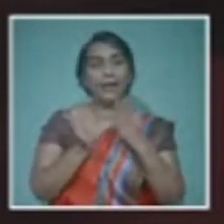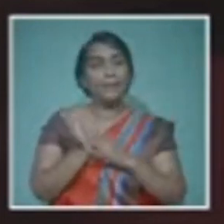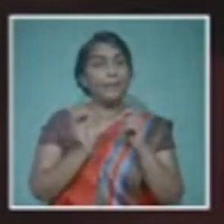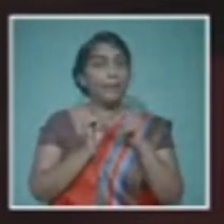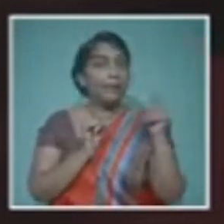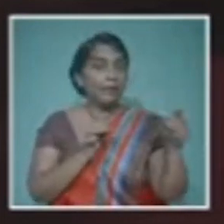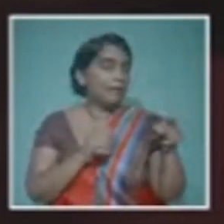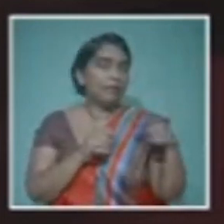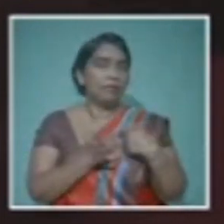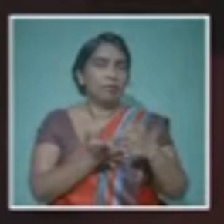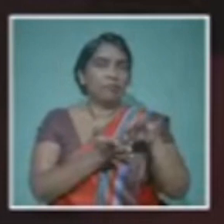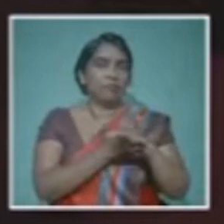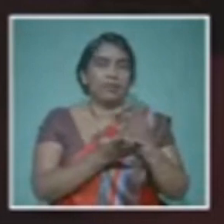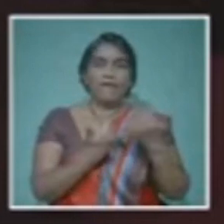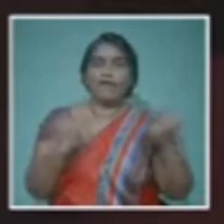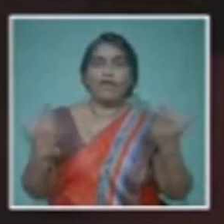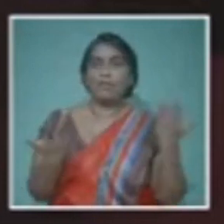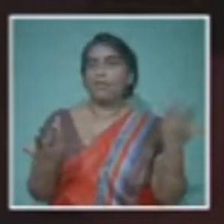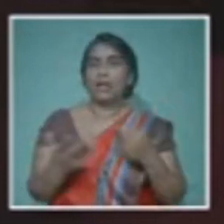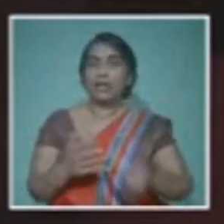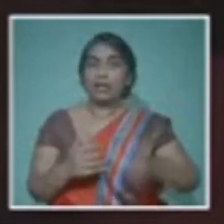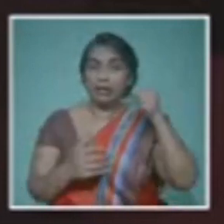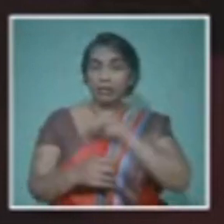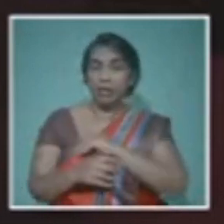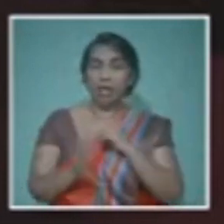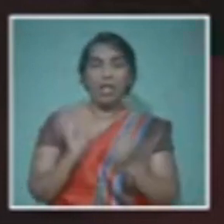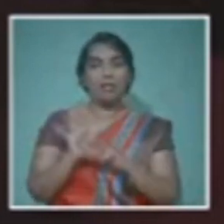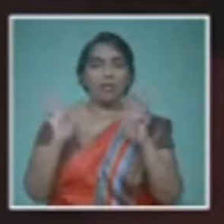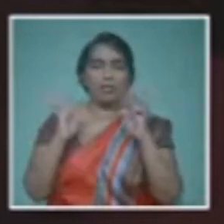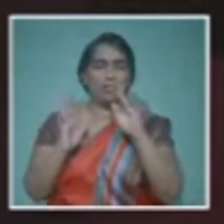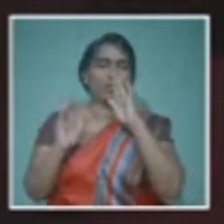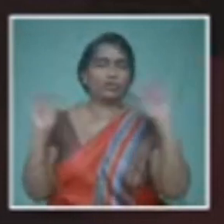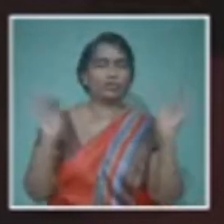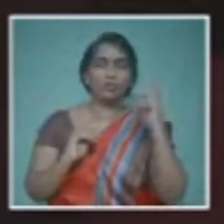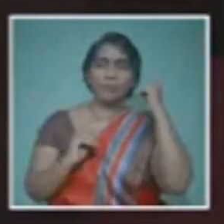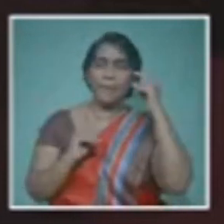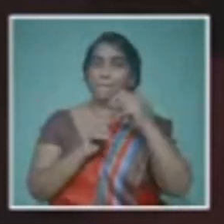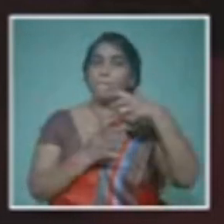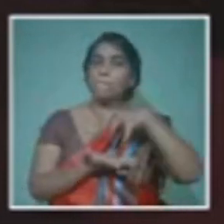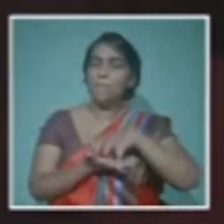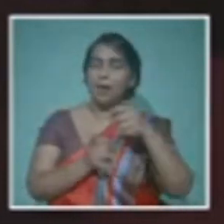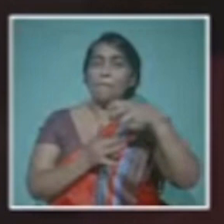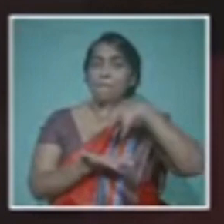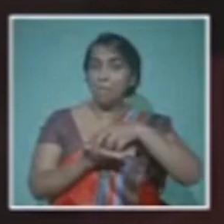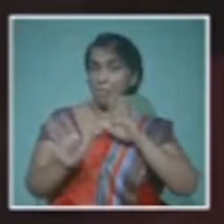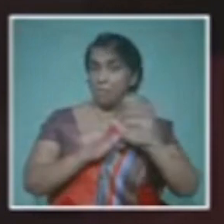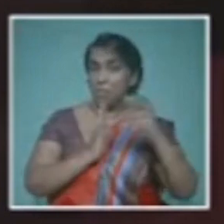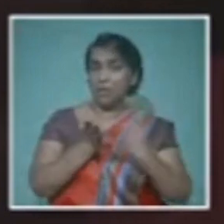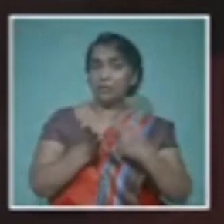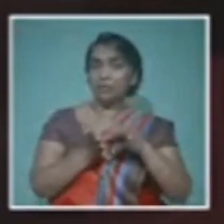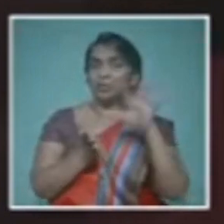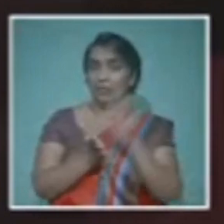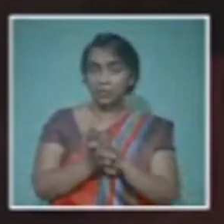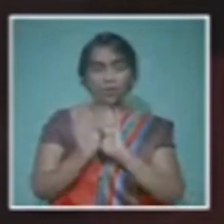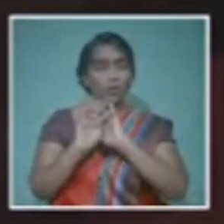බෑ. ඒ ලියාපදිංචි අනුව ත්‍රී රෝද රථ ලක්ෂ 11ක් තියෙනවා. නමුත් අනුමාන කරනවා සාමාන්‍යයෙන් පළාත් සභා සහ පළාත් පාලන ආයතනවල ලියාපදිංචි කරලා